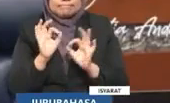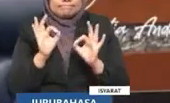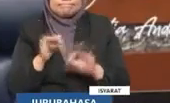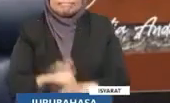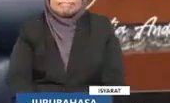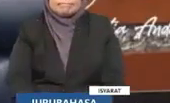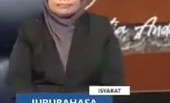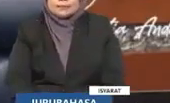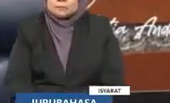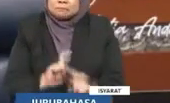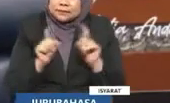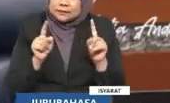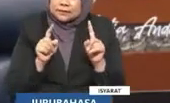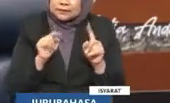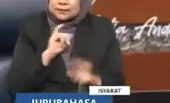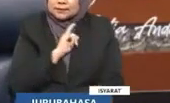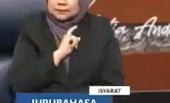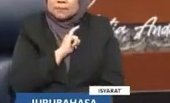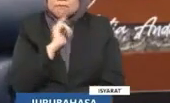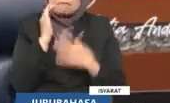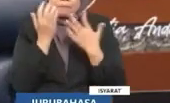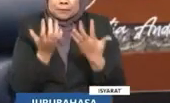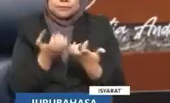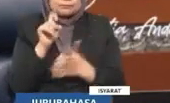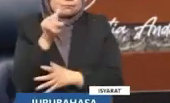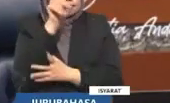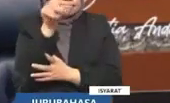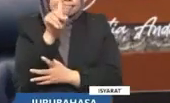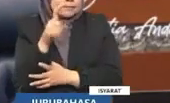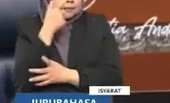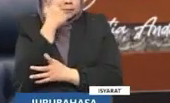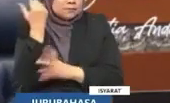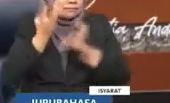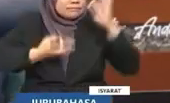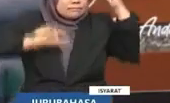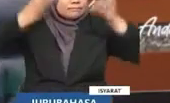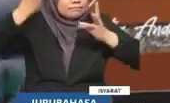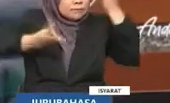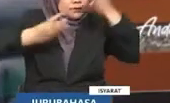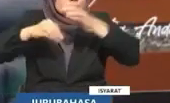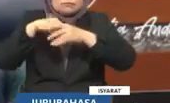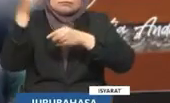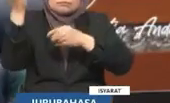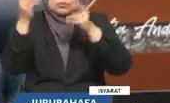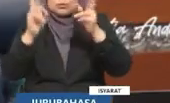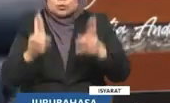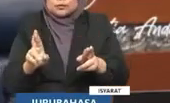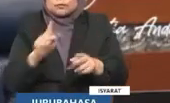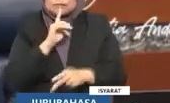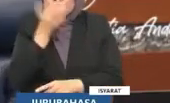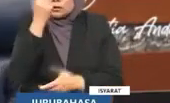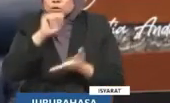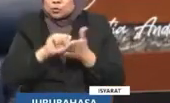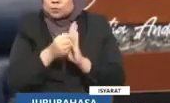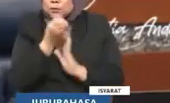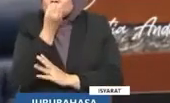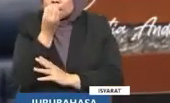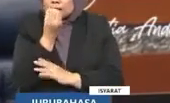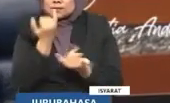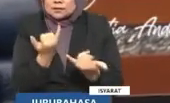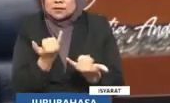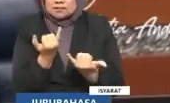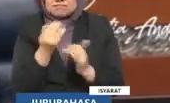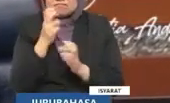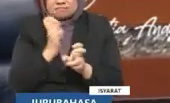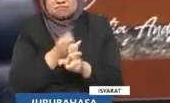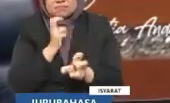sebut tadi cuma Saya ingin bertanya pada Kris awal rakyat di luar sana elah sungguh bakalan makanan